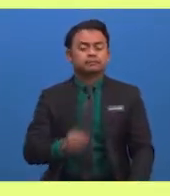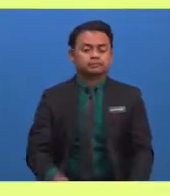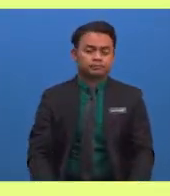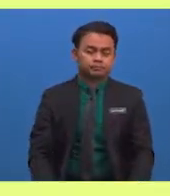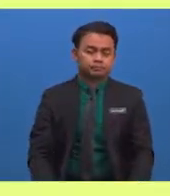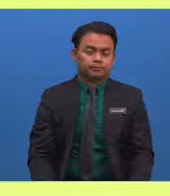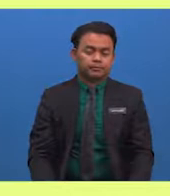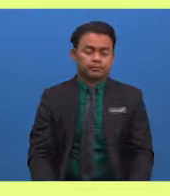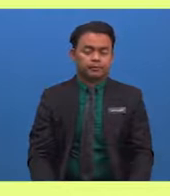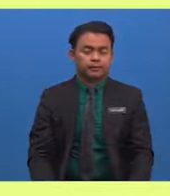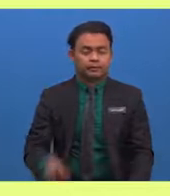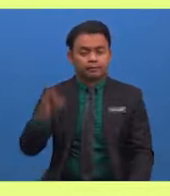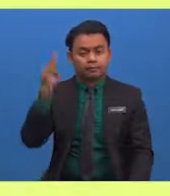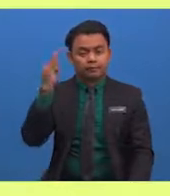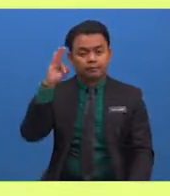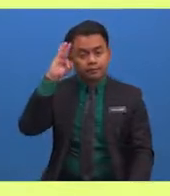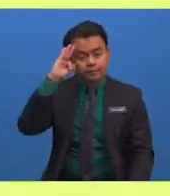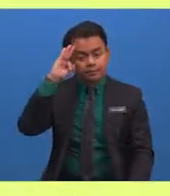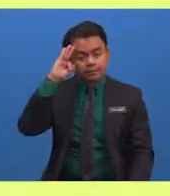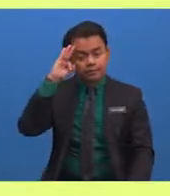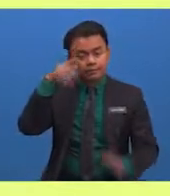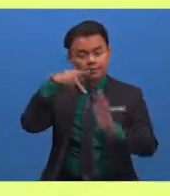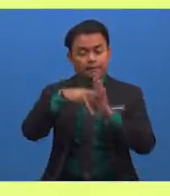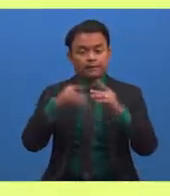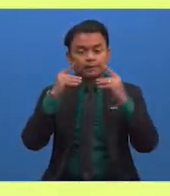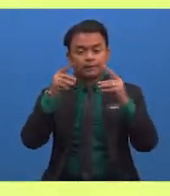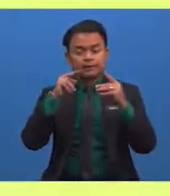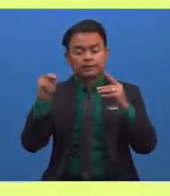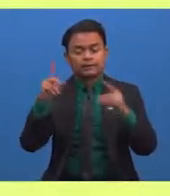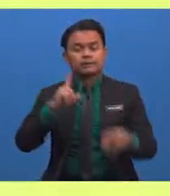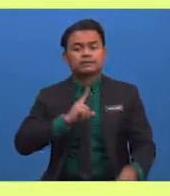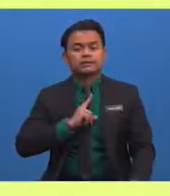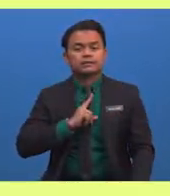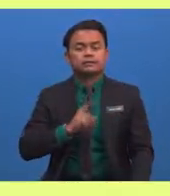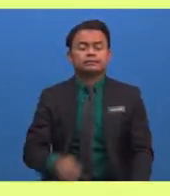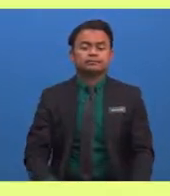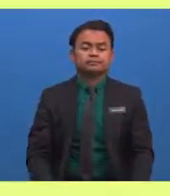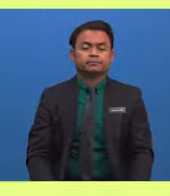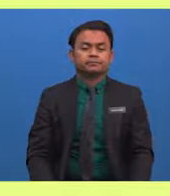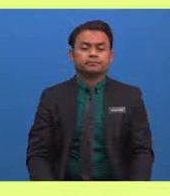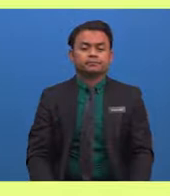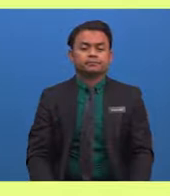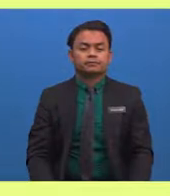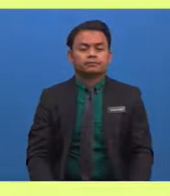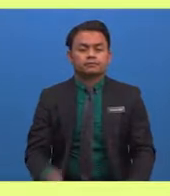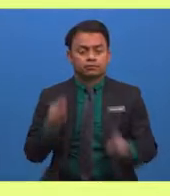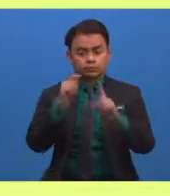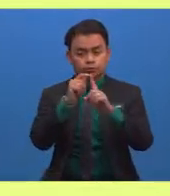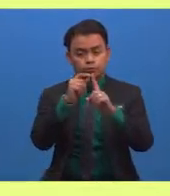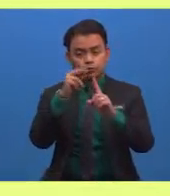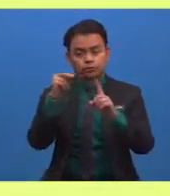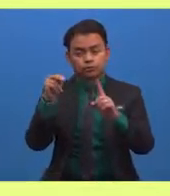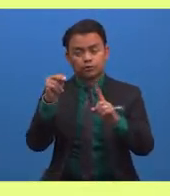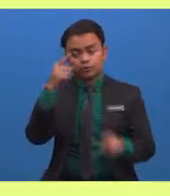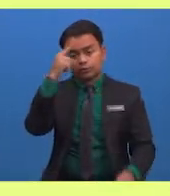Falsafah pendidikan Islam pula berteraskan roh Islam, iaitu bertujuan untuk menyediakan manusia